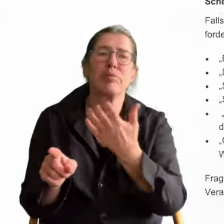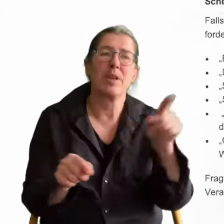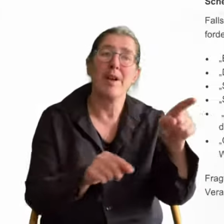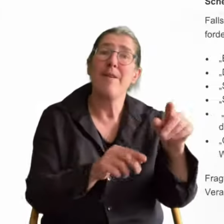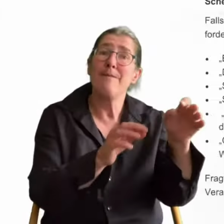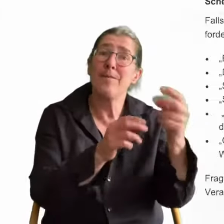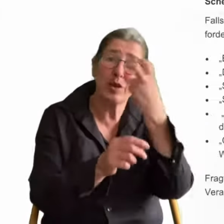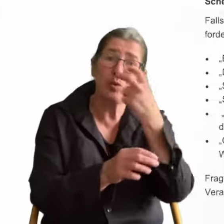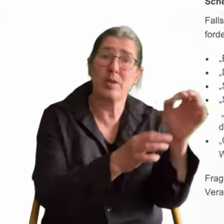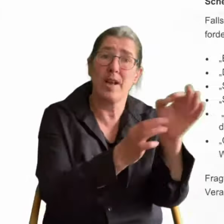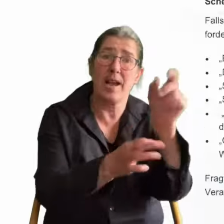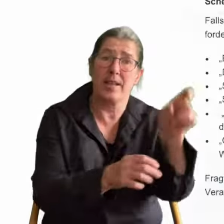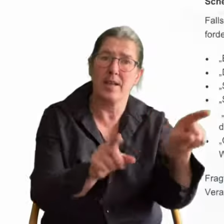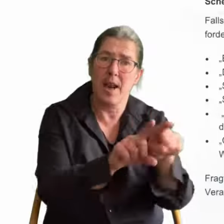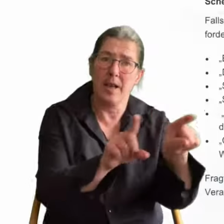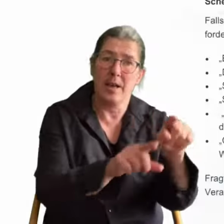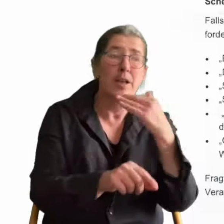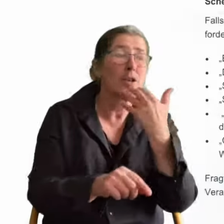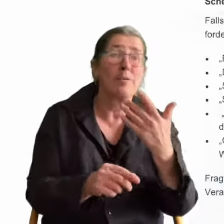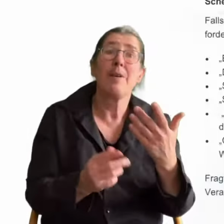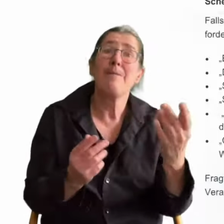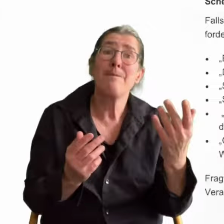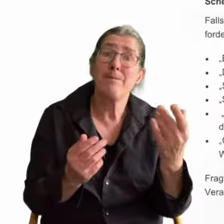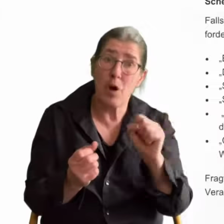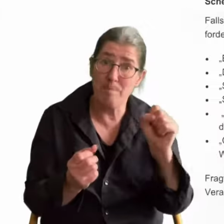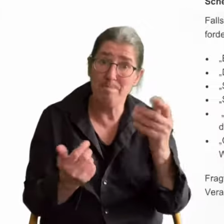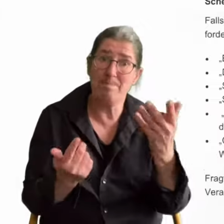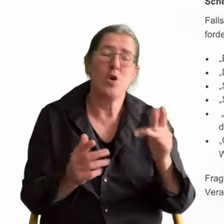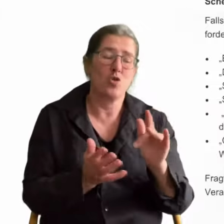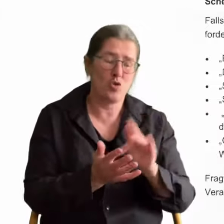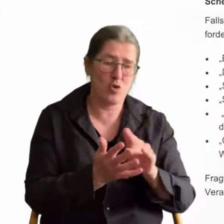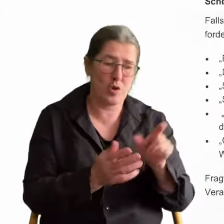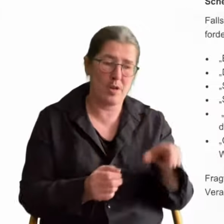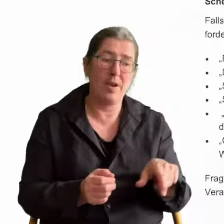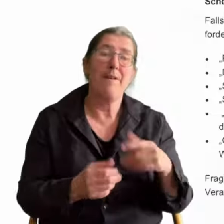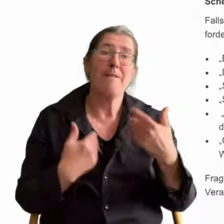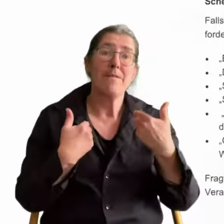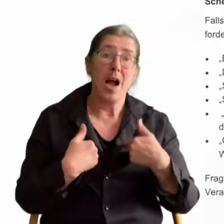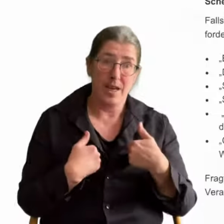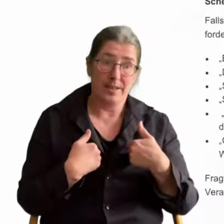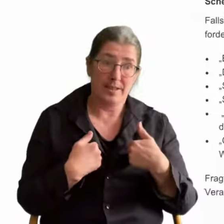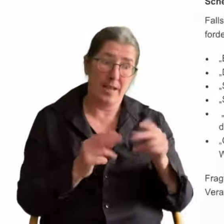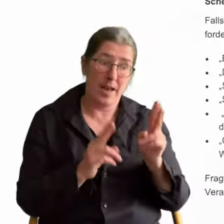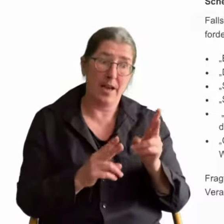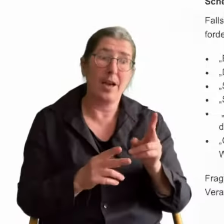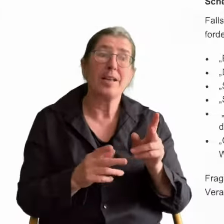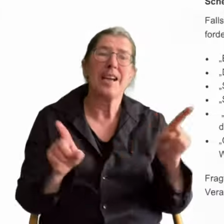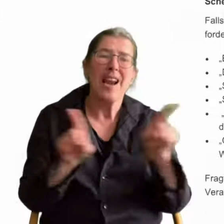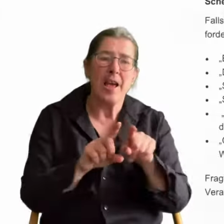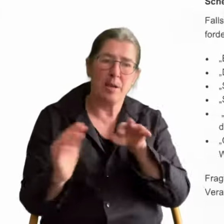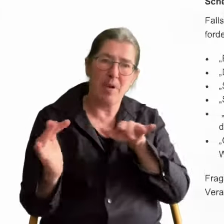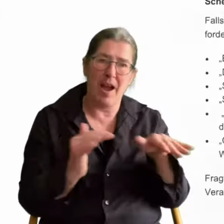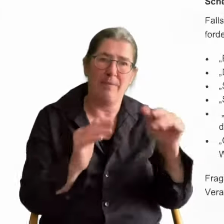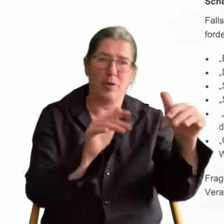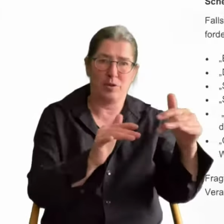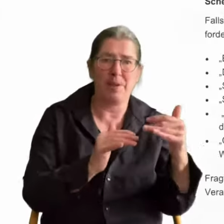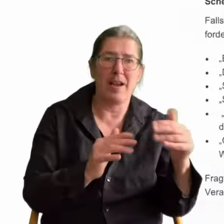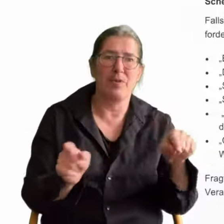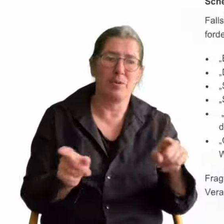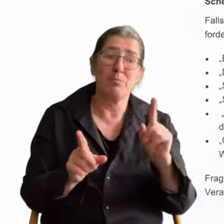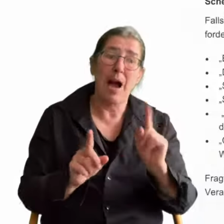und zwar ganz einfach deswegen um das verhalten der versuchsperson also des lehrers nicht unterschiedlich zu beeinflussen das musste immer